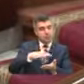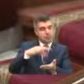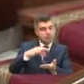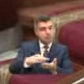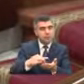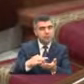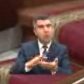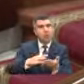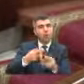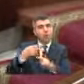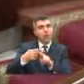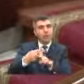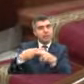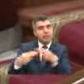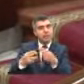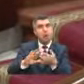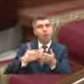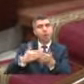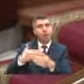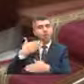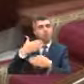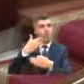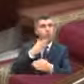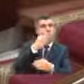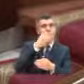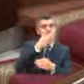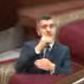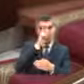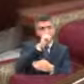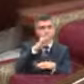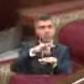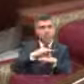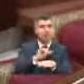الشيء، غادي نغرس لي جينوتيب اللي هما ريزيستون لهذيك لا مالادي ونمشيو بهم للامام. وشكرا.